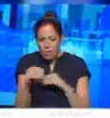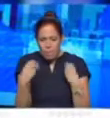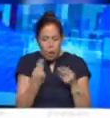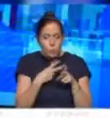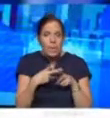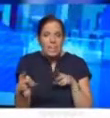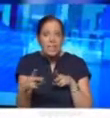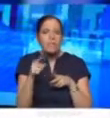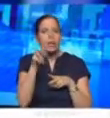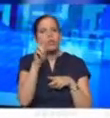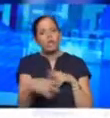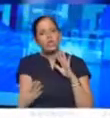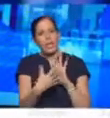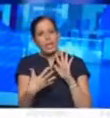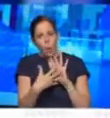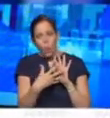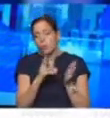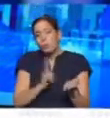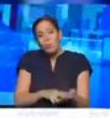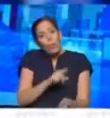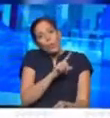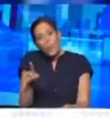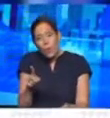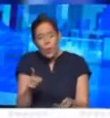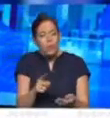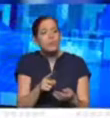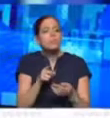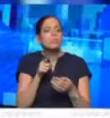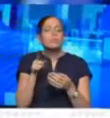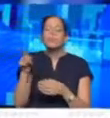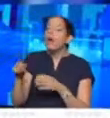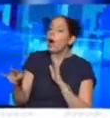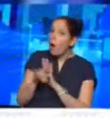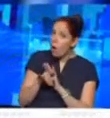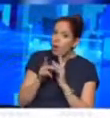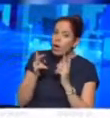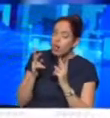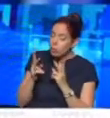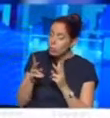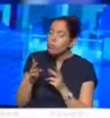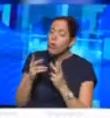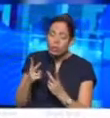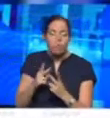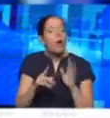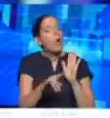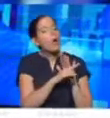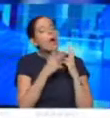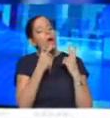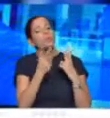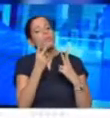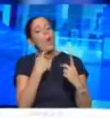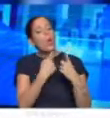נקי כאשר יש חקירות, צודקות או לא צודקות, זה יניב. החוק חשוב, התזמון לא, בעייתי. החוק חשוב לדון